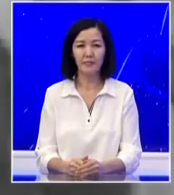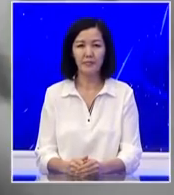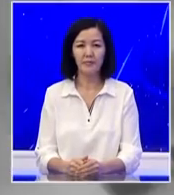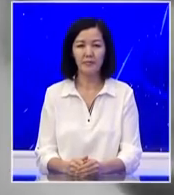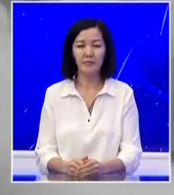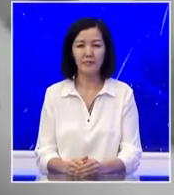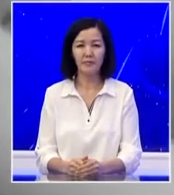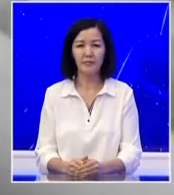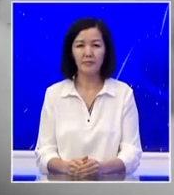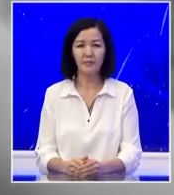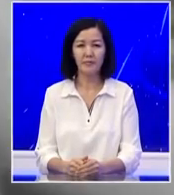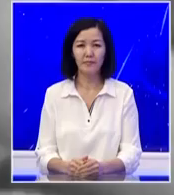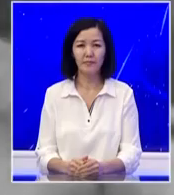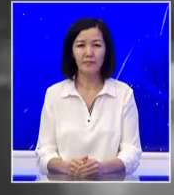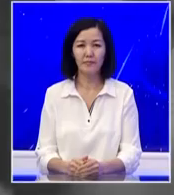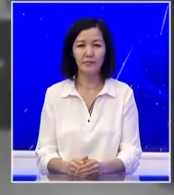пропах.